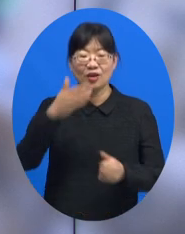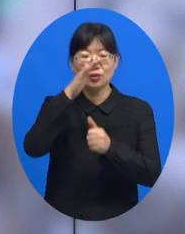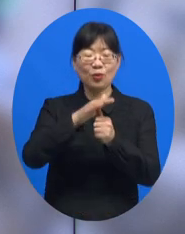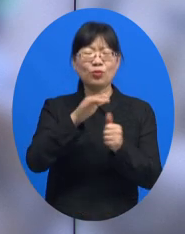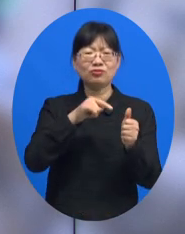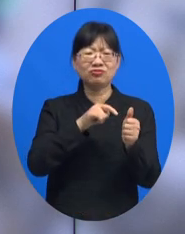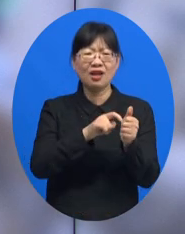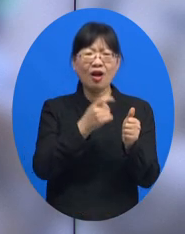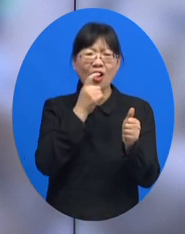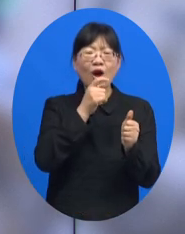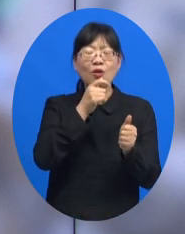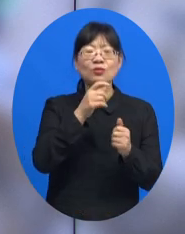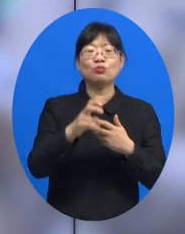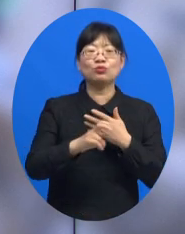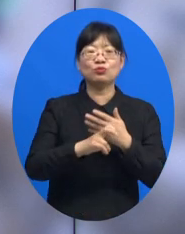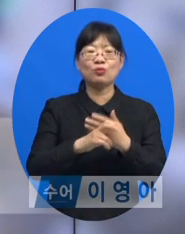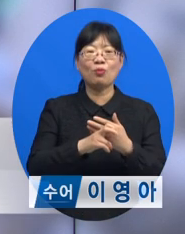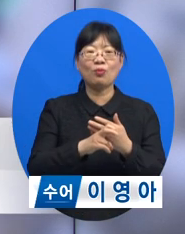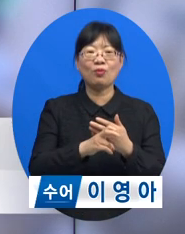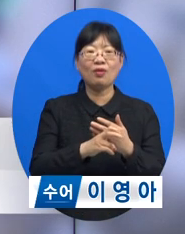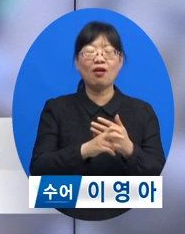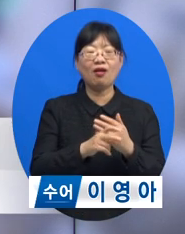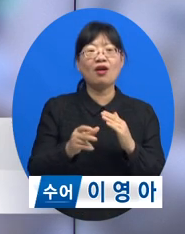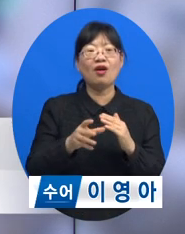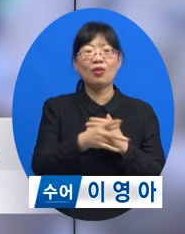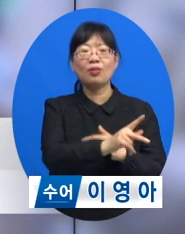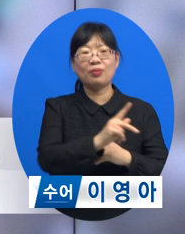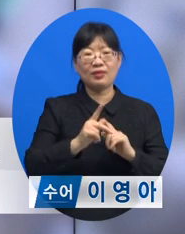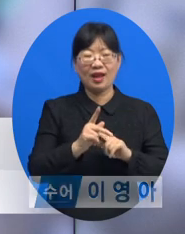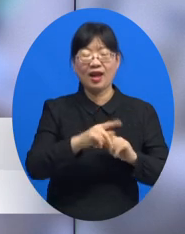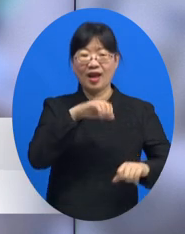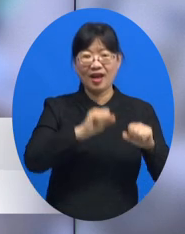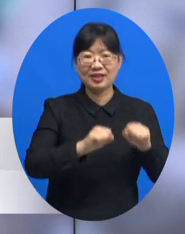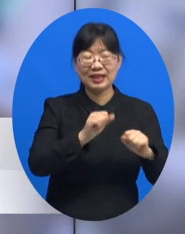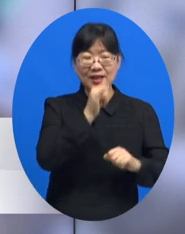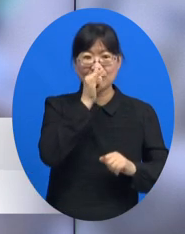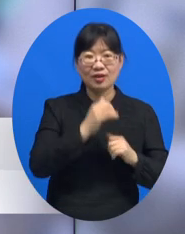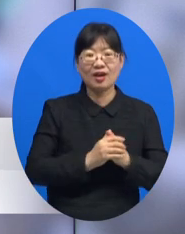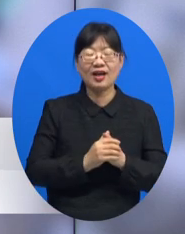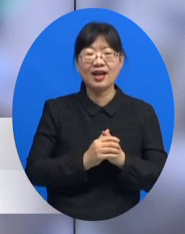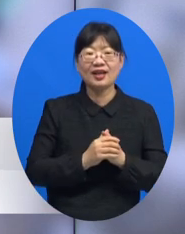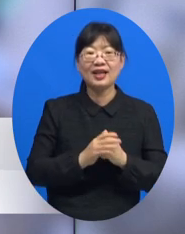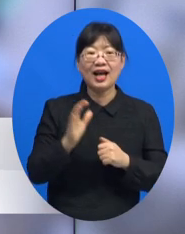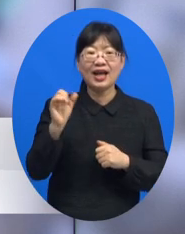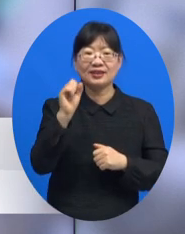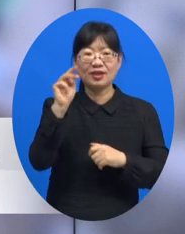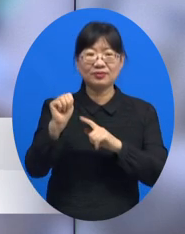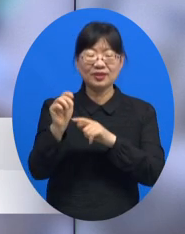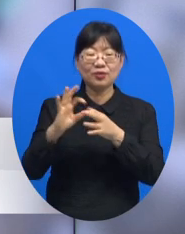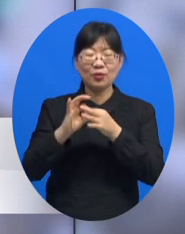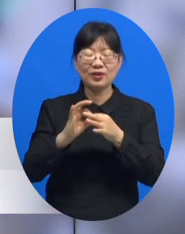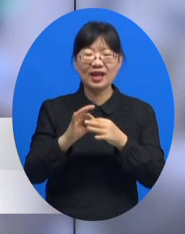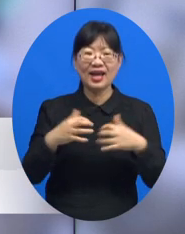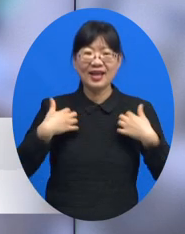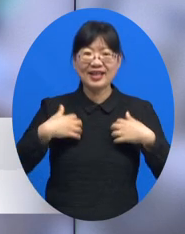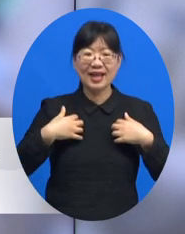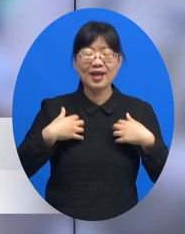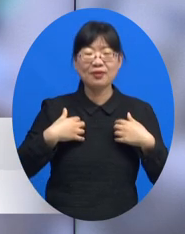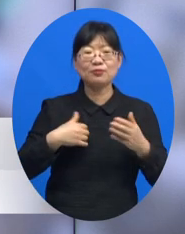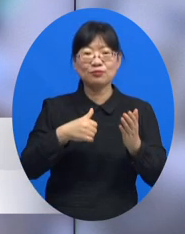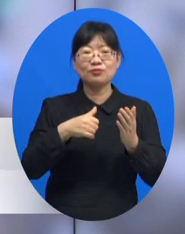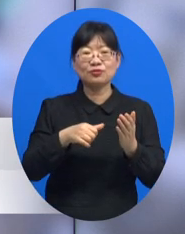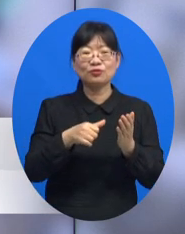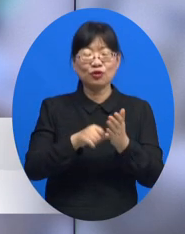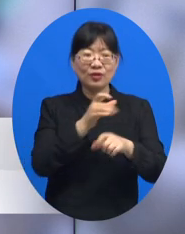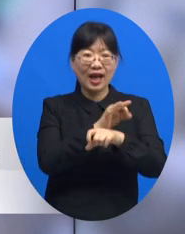청소년들을 노린 불법 대부 행위가 기승을 부리고 있습니다. SNS를 통해 아이돌 굿즈나 게임 아이템 구입비를 빌려주고 수고비를 받는